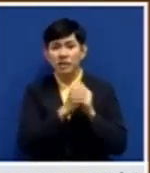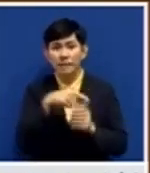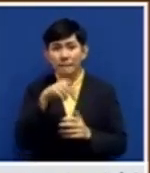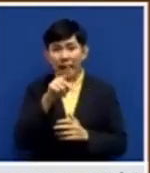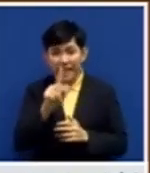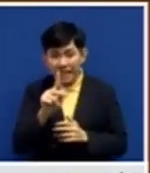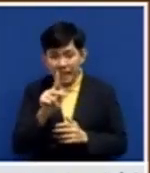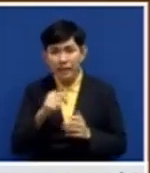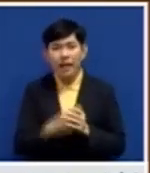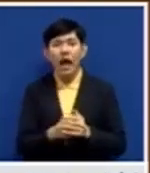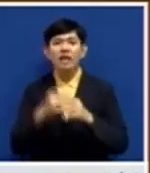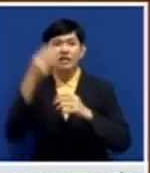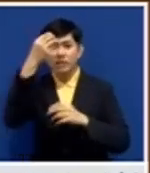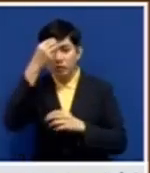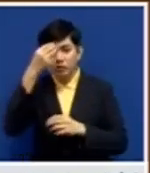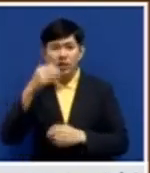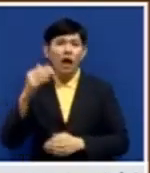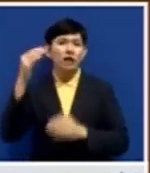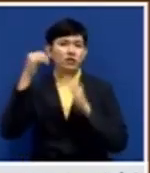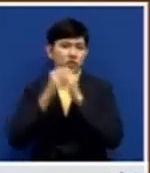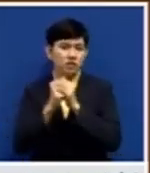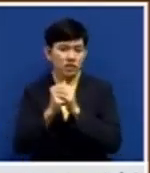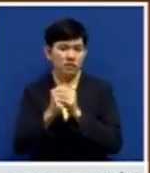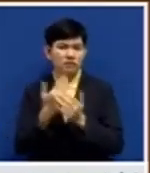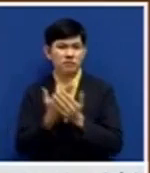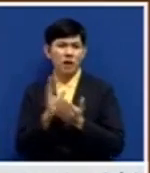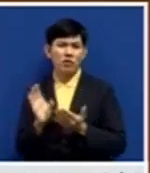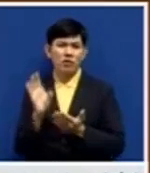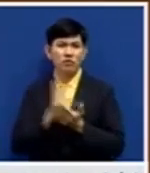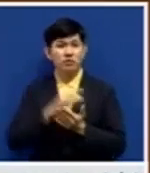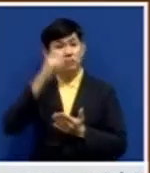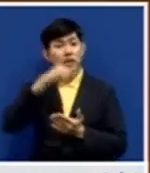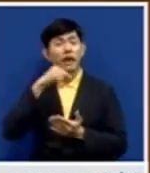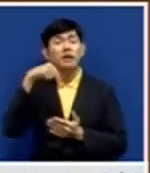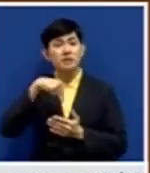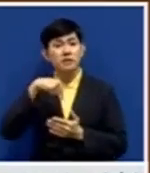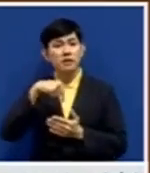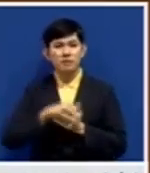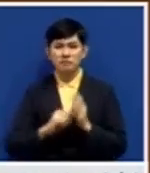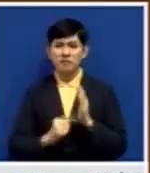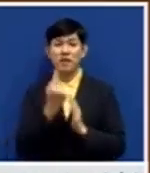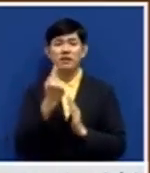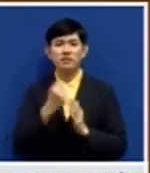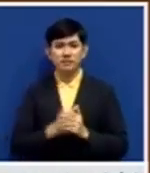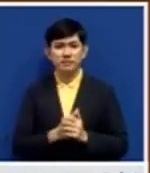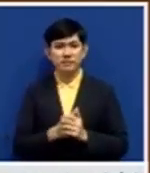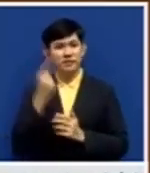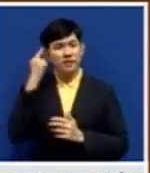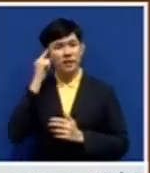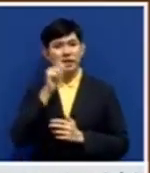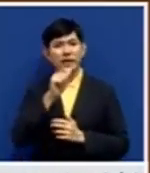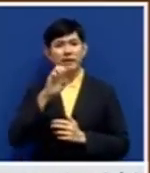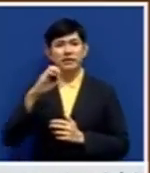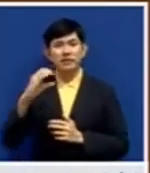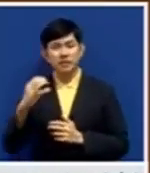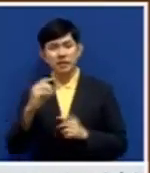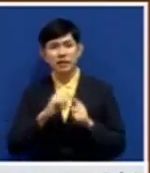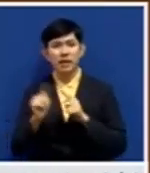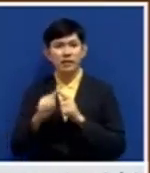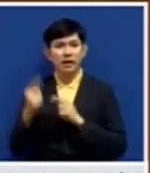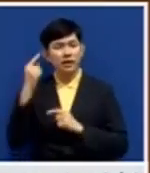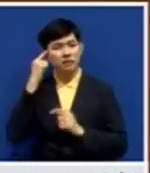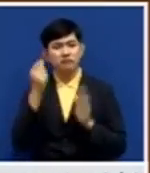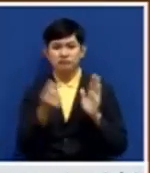ปุ่นจีนจะขอลงทุนในเมืองไทยเป็นแห่งแรกไปที่ EEC ระบุเลยนะครับ